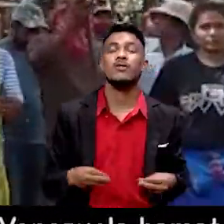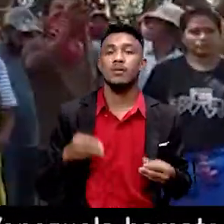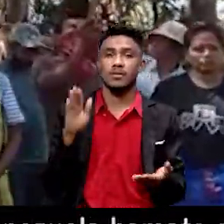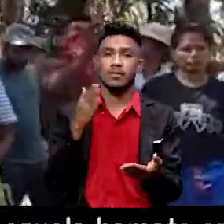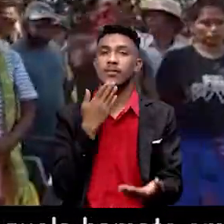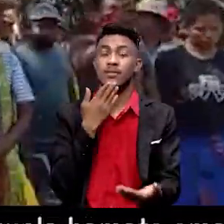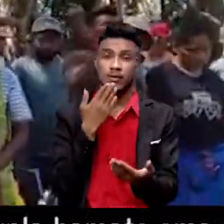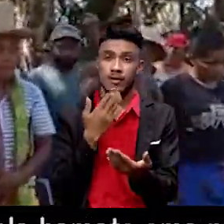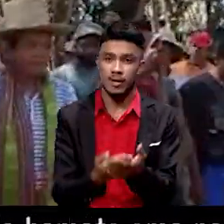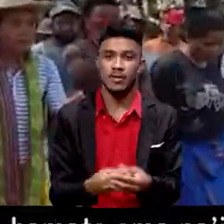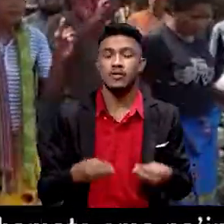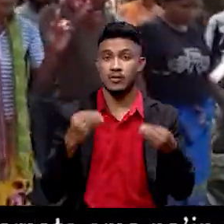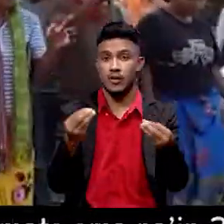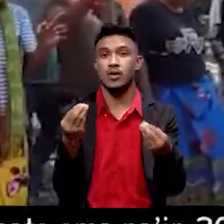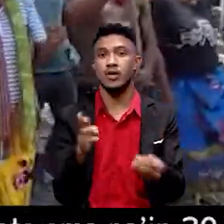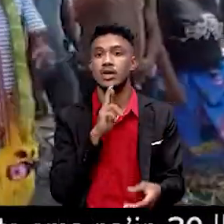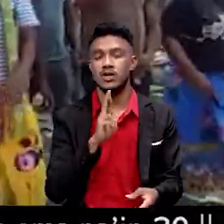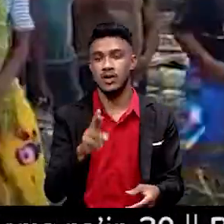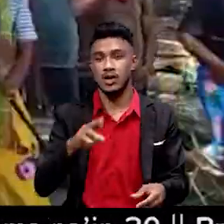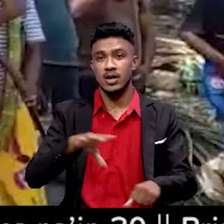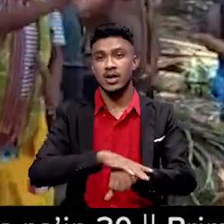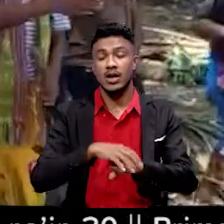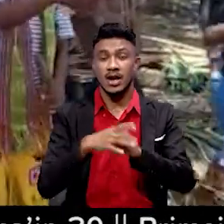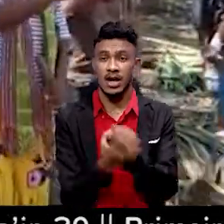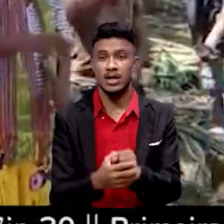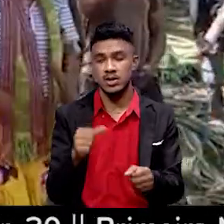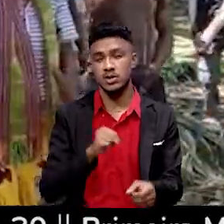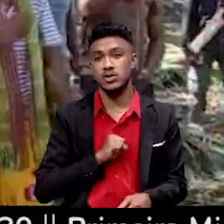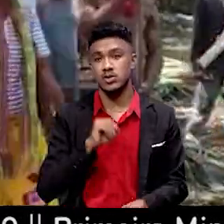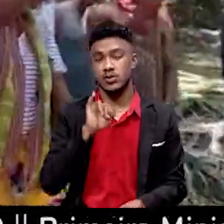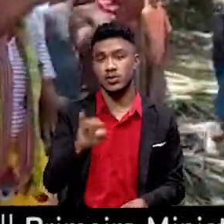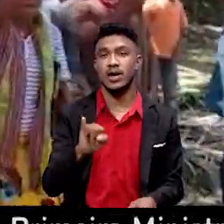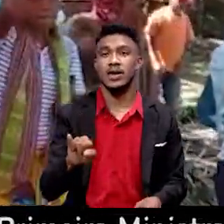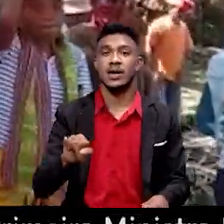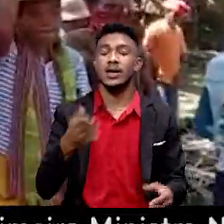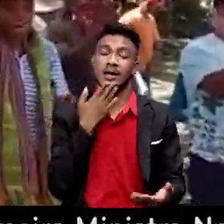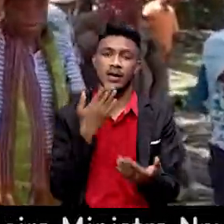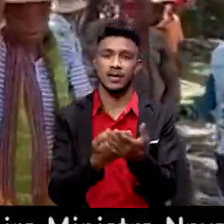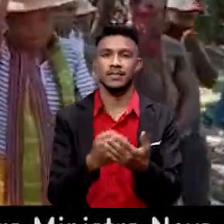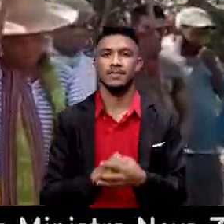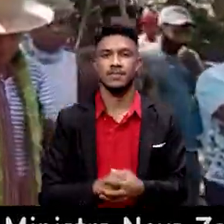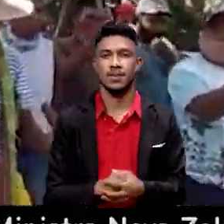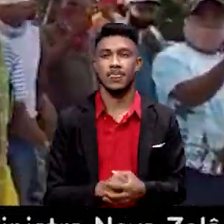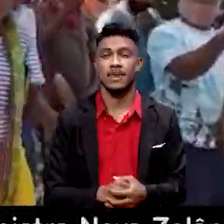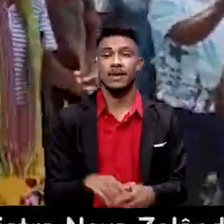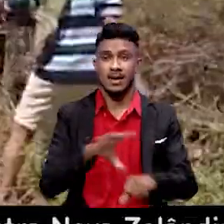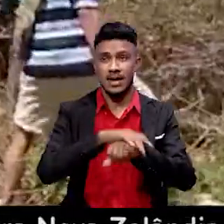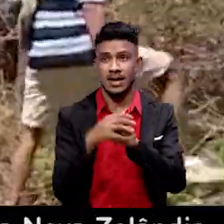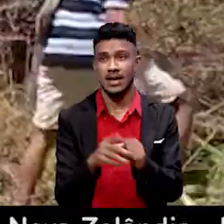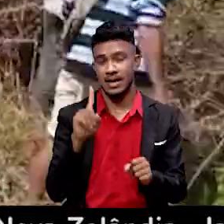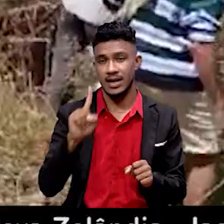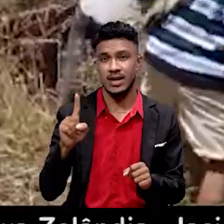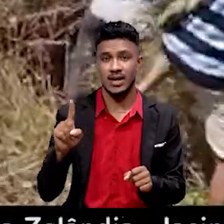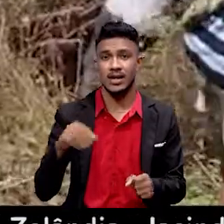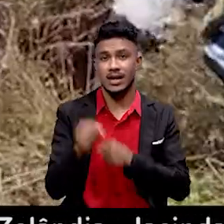Tambasa. Rai suai, rai tetu, rai buras tepe tepe, ia Timor Laranto. I rai dane, i